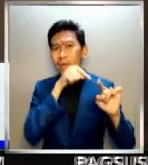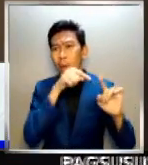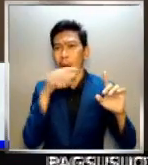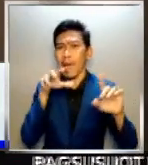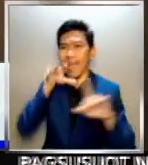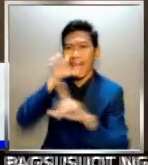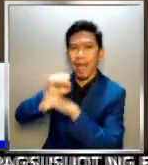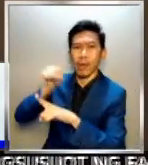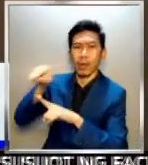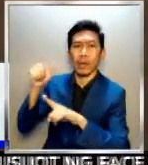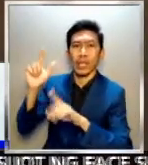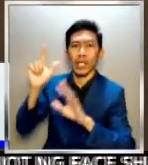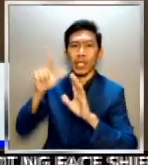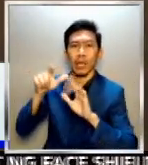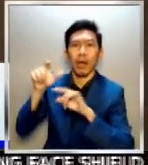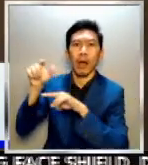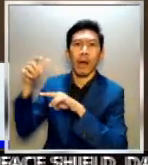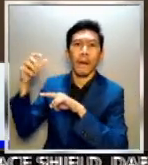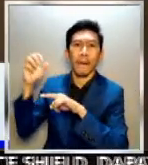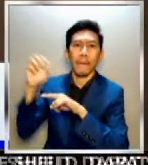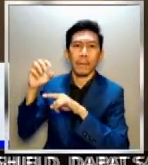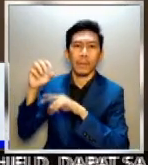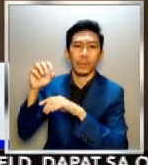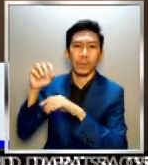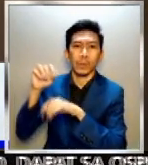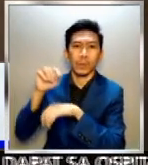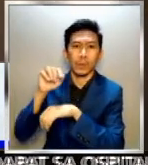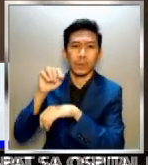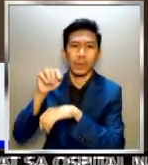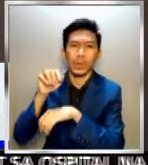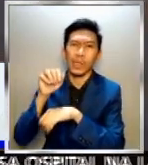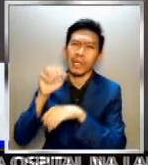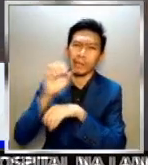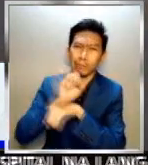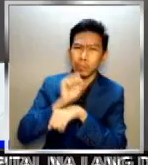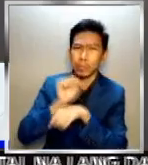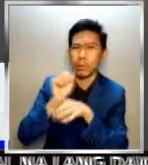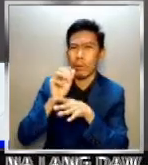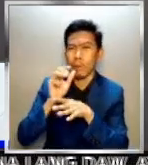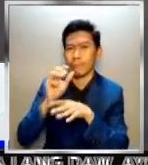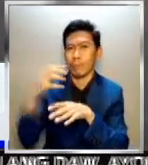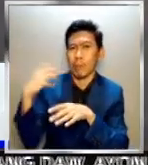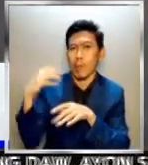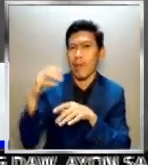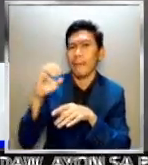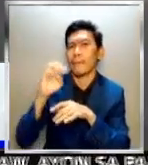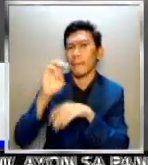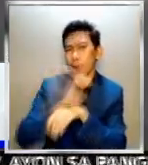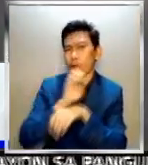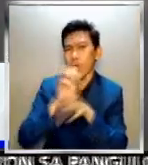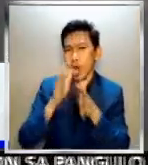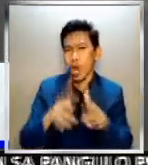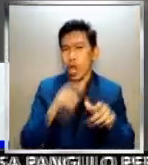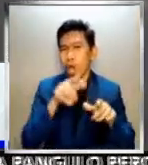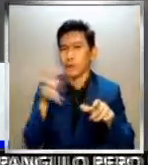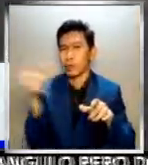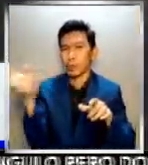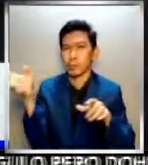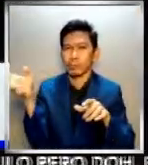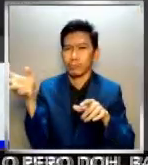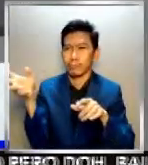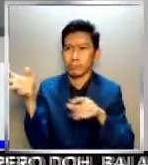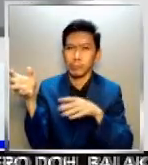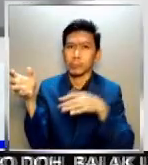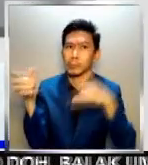siya. Dahil nag-iiyak na si Rose at marahil daw sa takot, dinala na siya ng lalaking employer sa kanilang agency sa Damam.